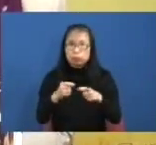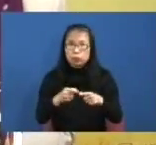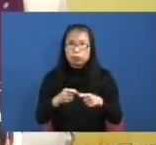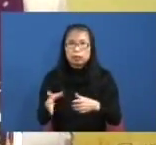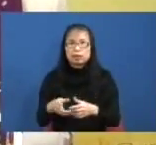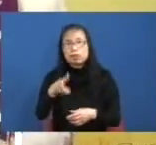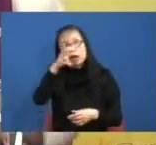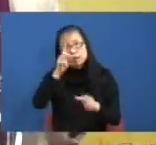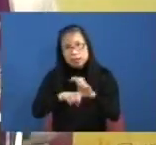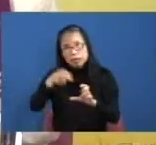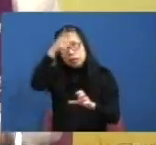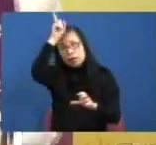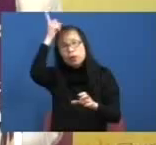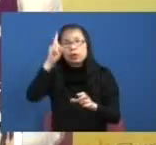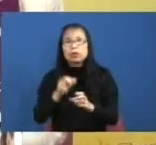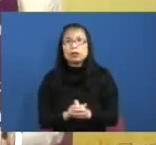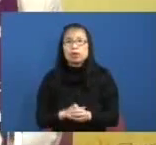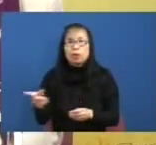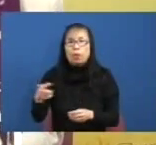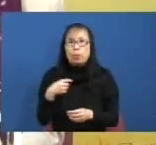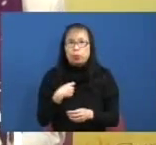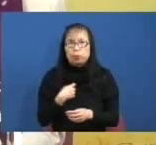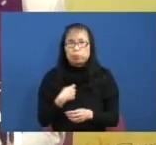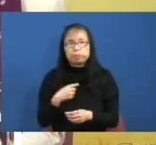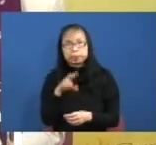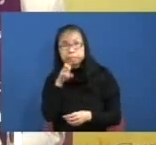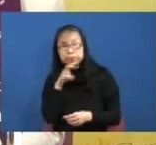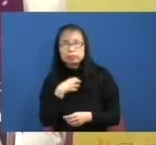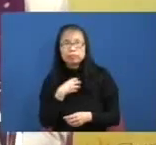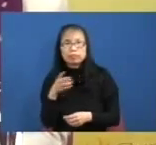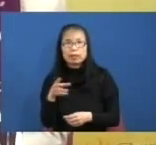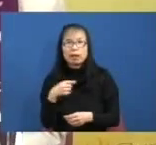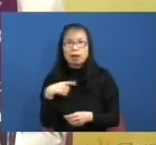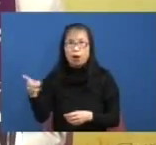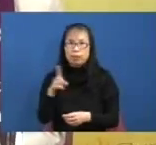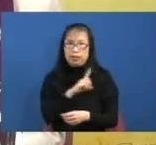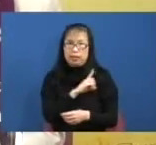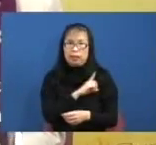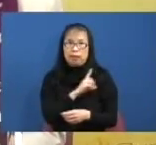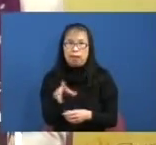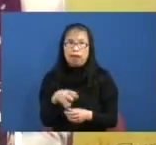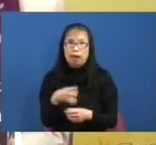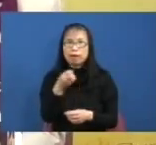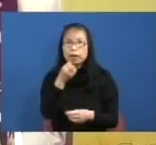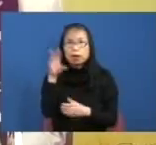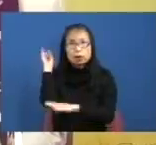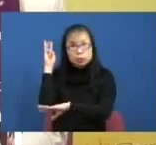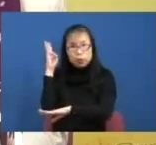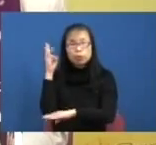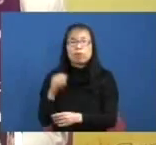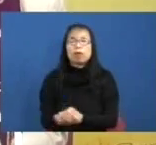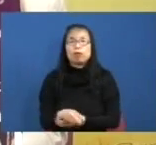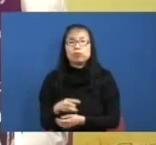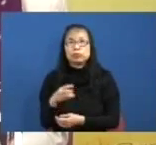貢同將軍澳就同大亞灣個距離。咁其實我自己咁睇啦，就咁啱我自己本身係西貢將軍澳區議員啦。咁實